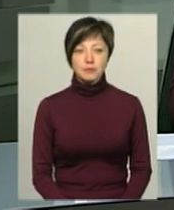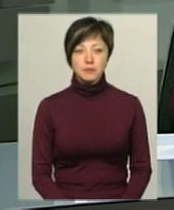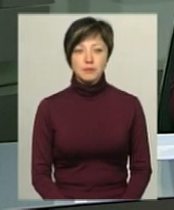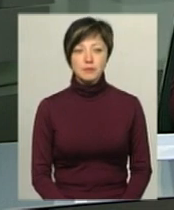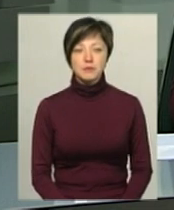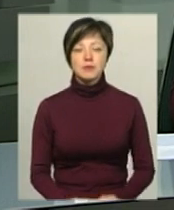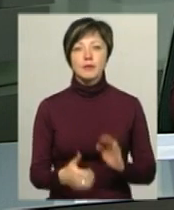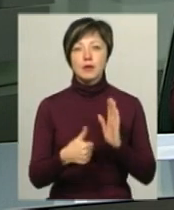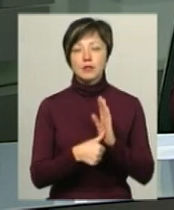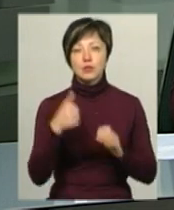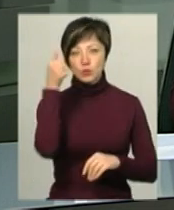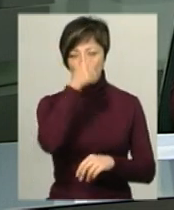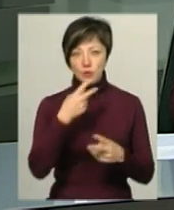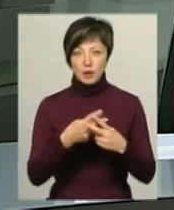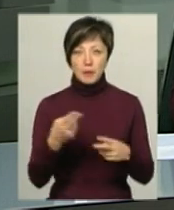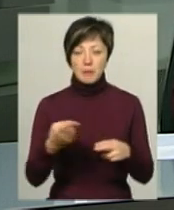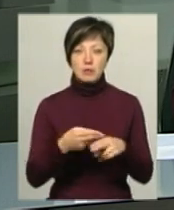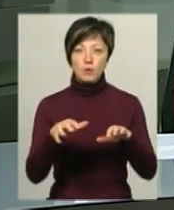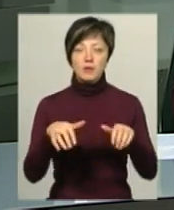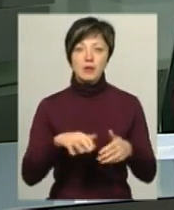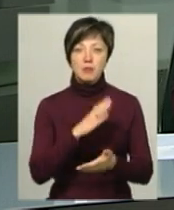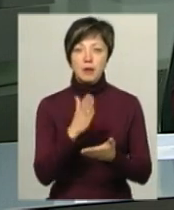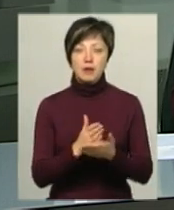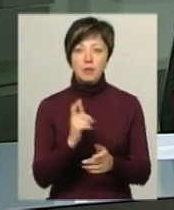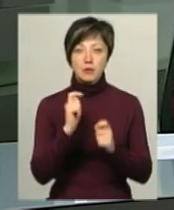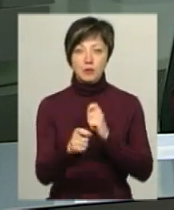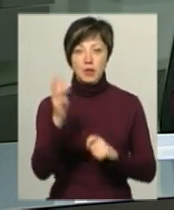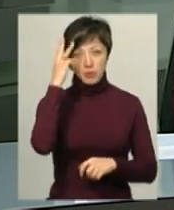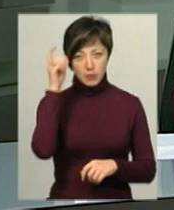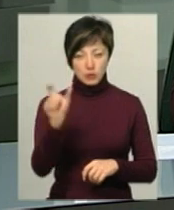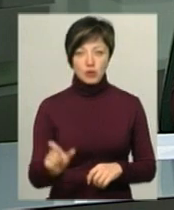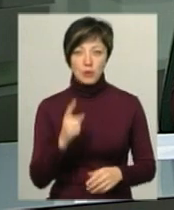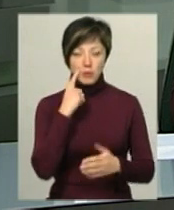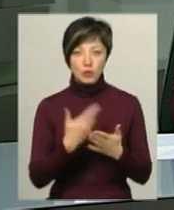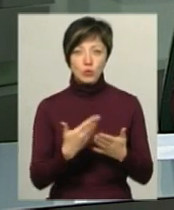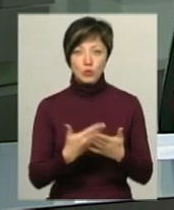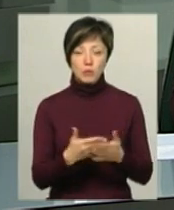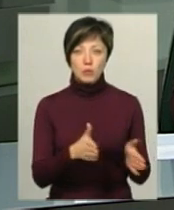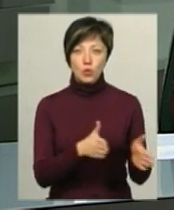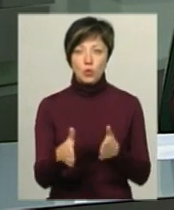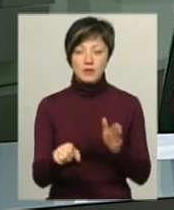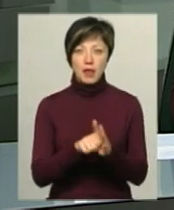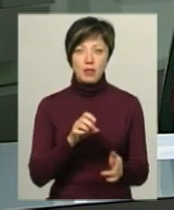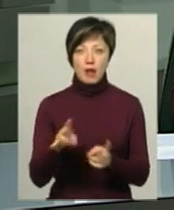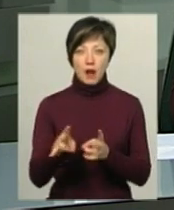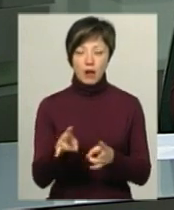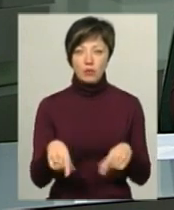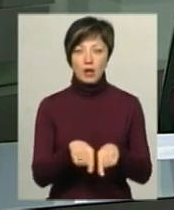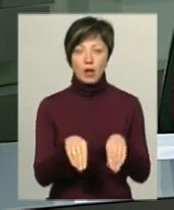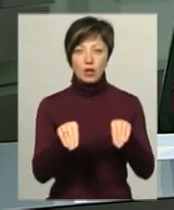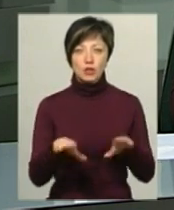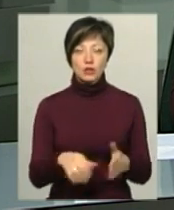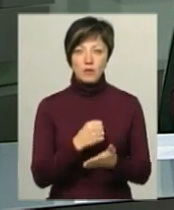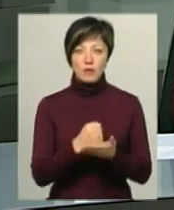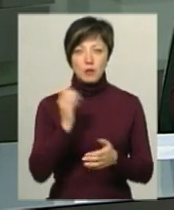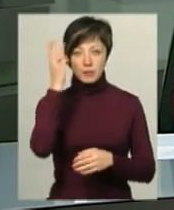Шість років позбавлення волі без конфіскації майна присудили хмельничанці, яку підозрювали у підготовці теракту. Таке рішення